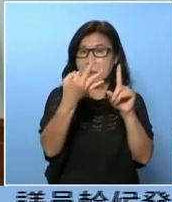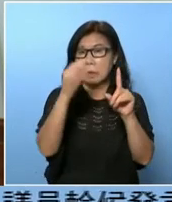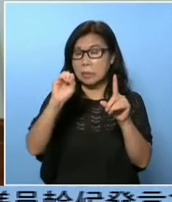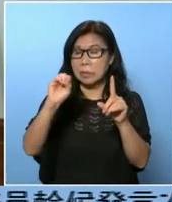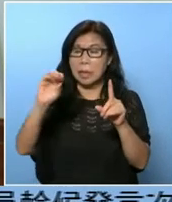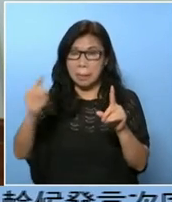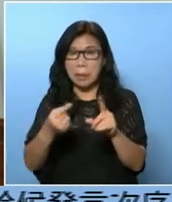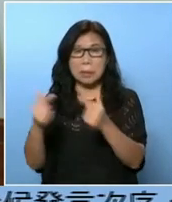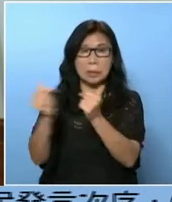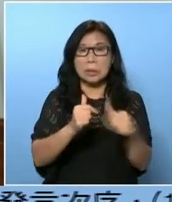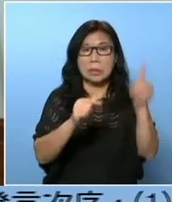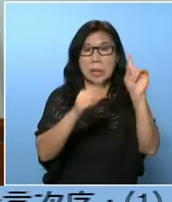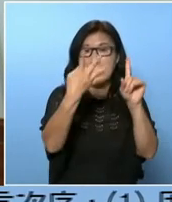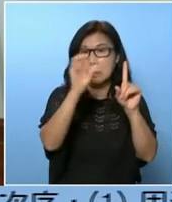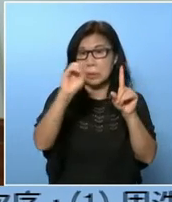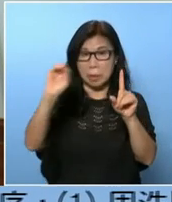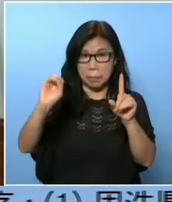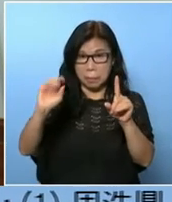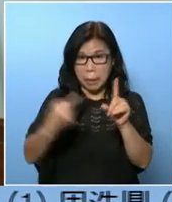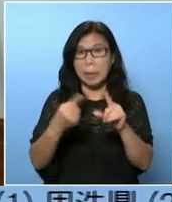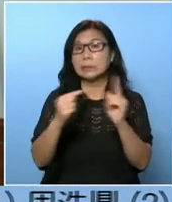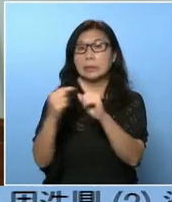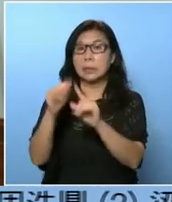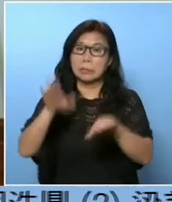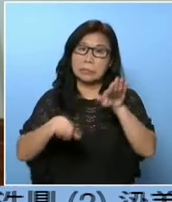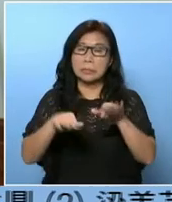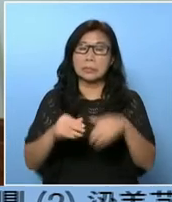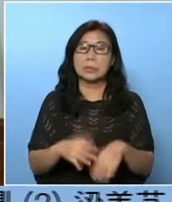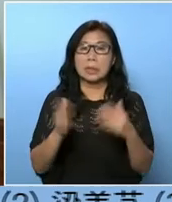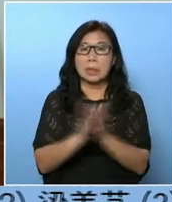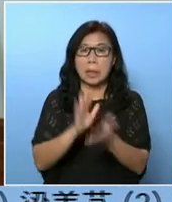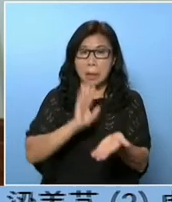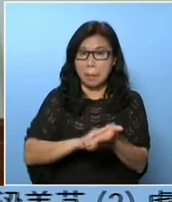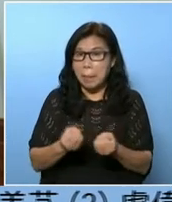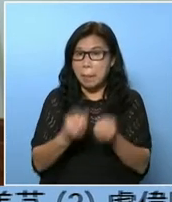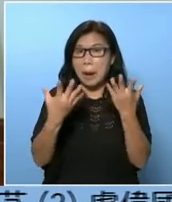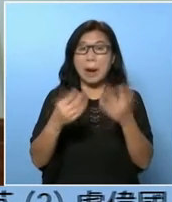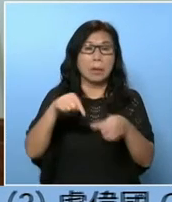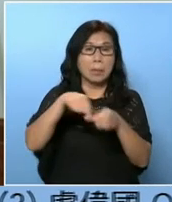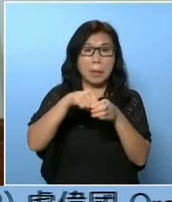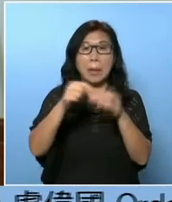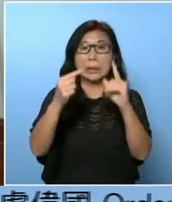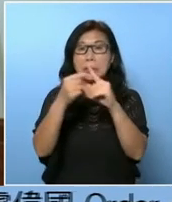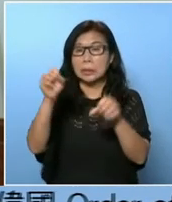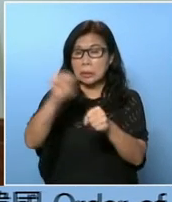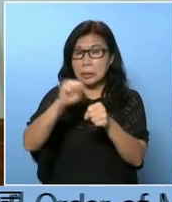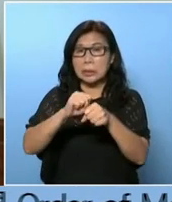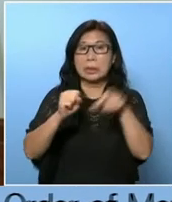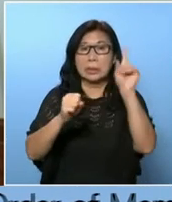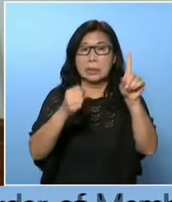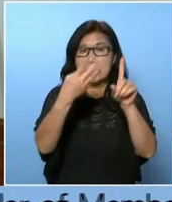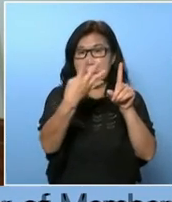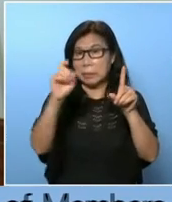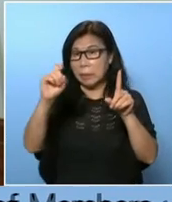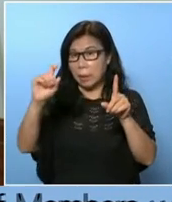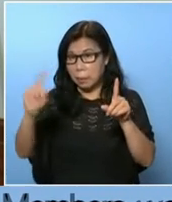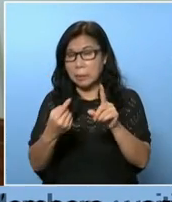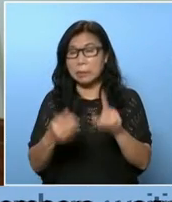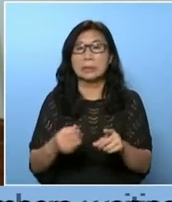130萬至140萬人左右。在疫情爆發前，貧窮人口更升至到